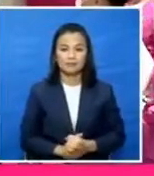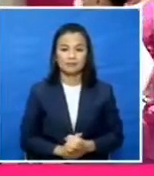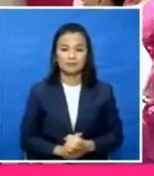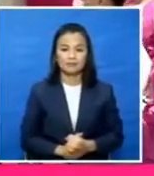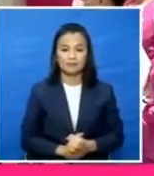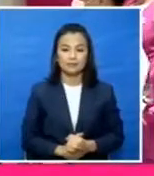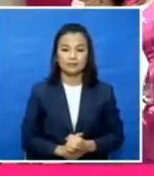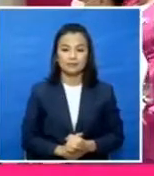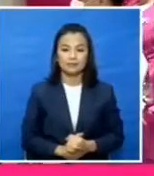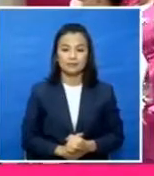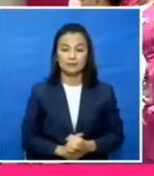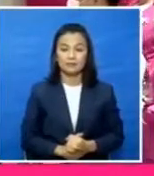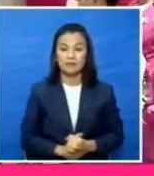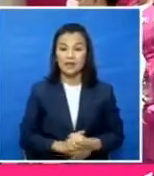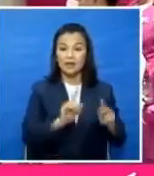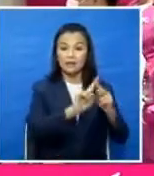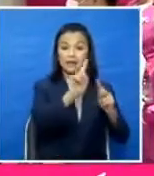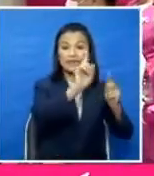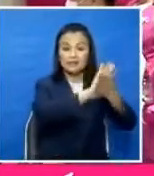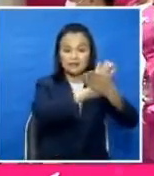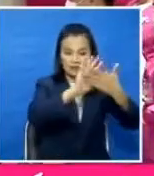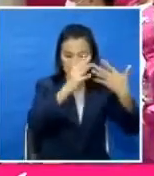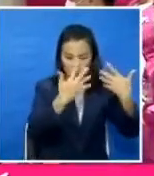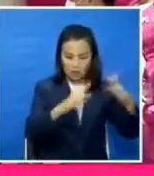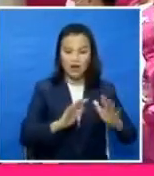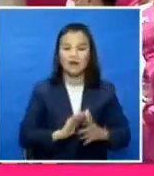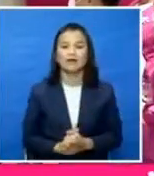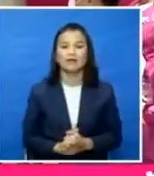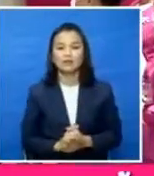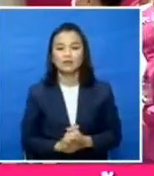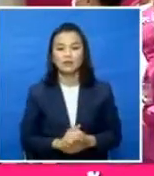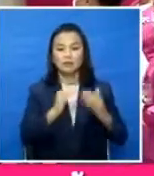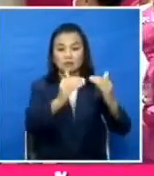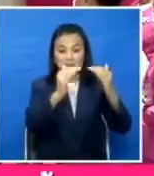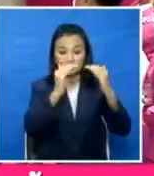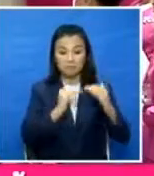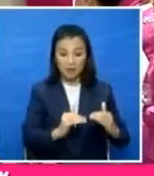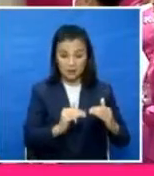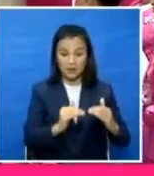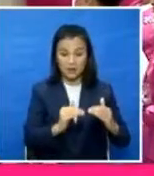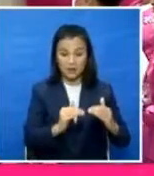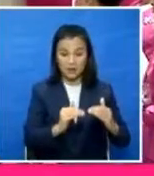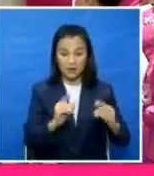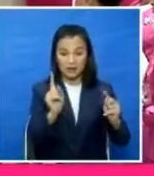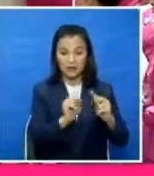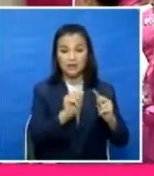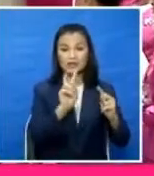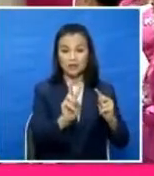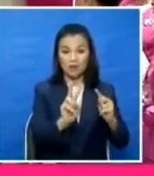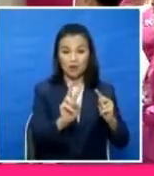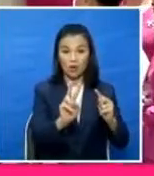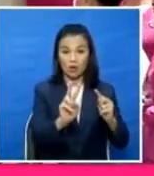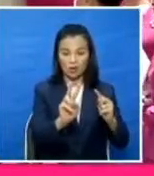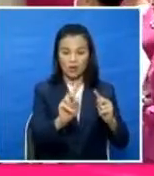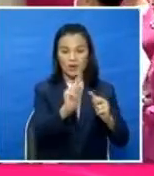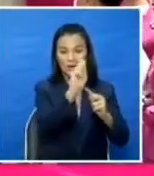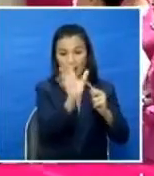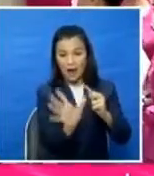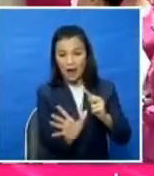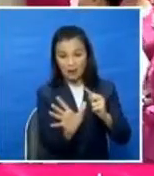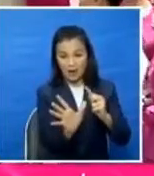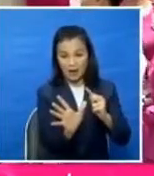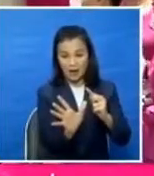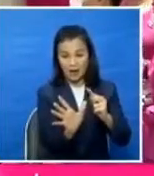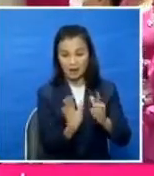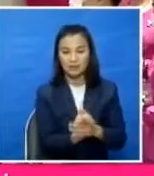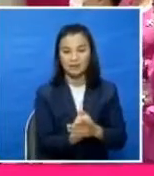4655487 ได้ทำการออกรางวัลอันดับที่1เสร็จสิ้นแล้วต่อไปจะทำการออกรางวัลอันดับที่2ออก5ครั้ง5อันดับ